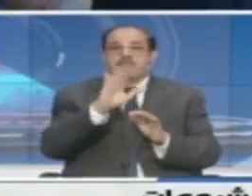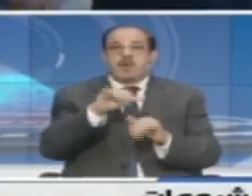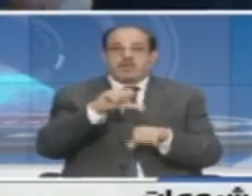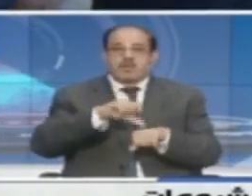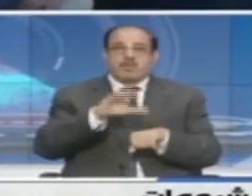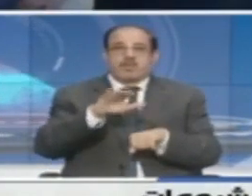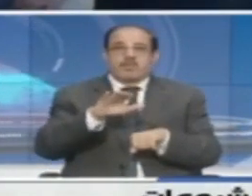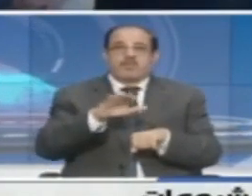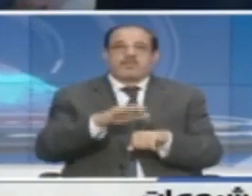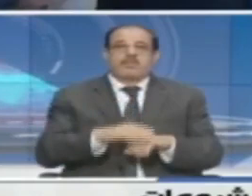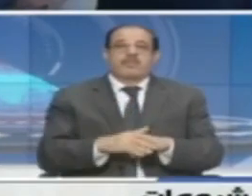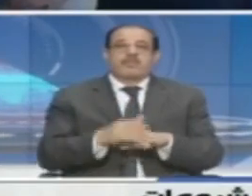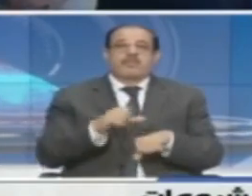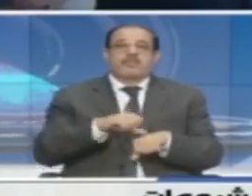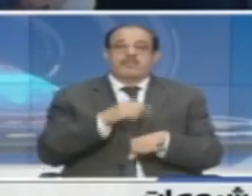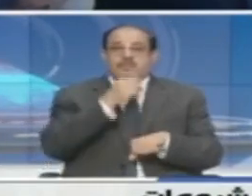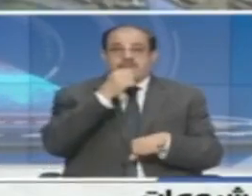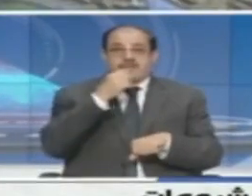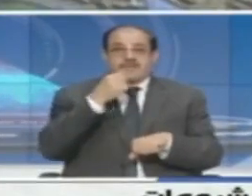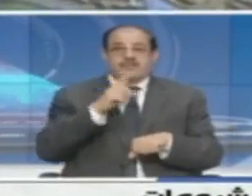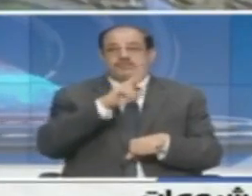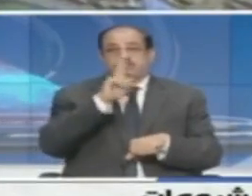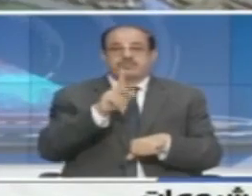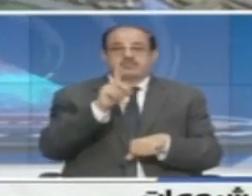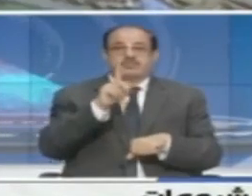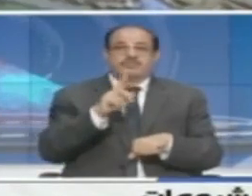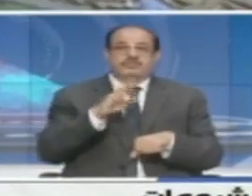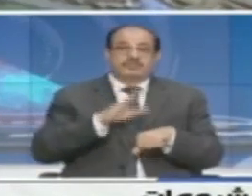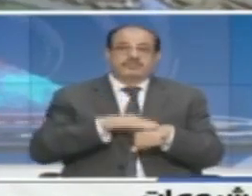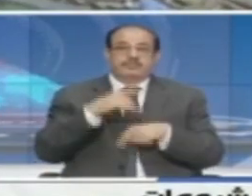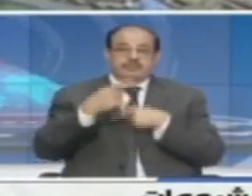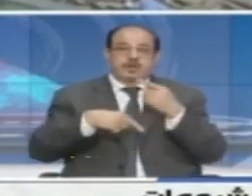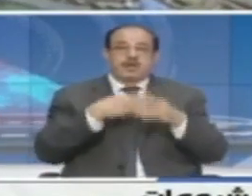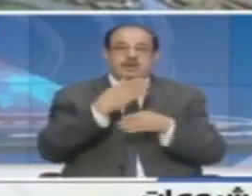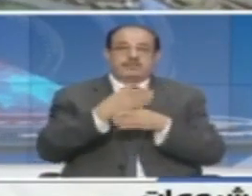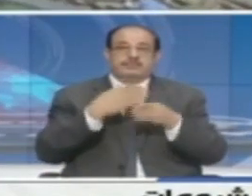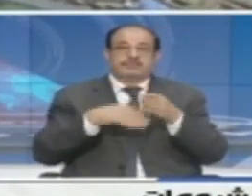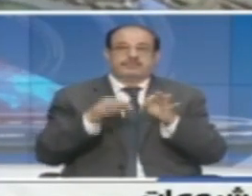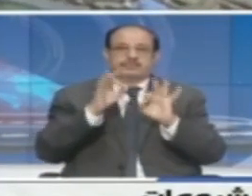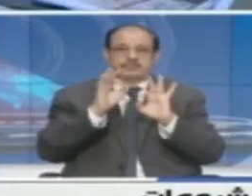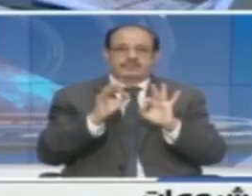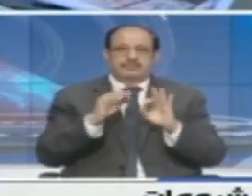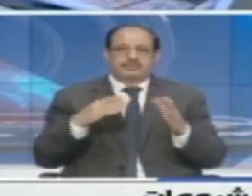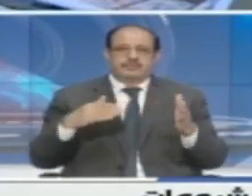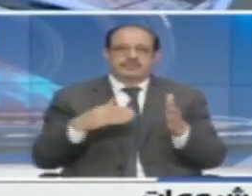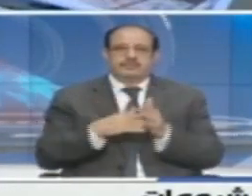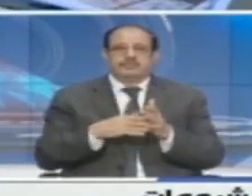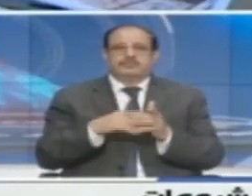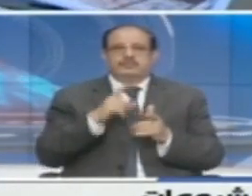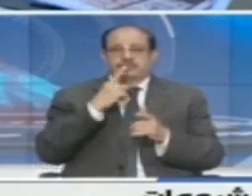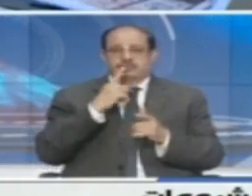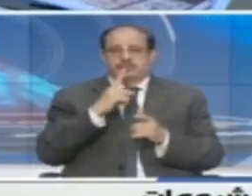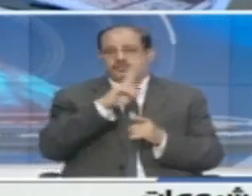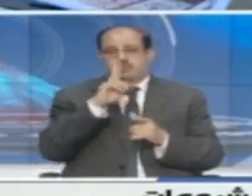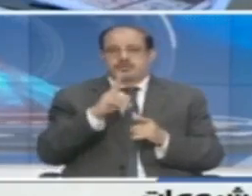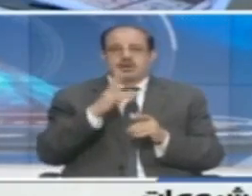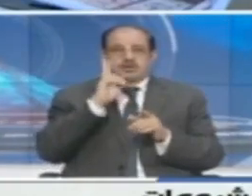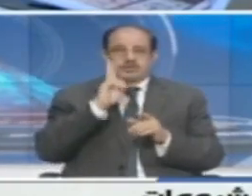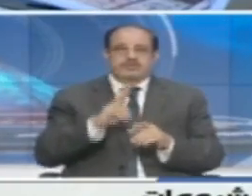في المنتصف. ان شاء الله احنا شغالين في مكوناتها، وبنهايه قبل نهايه العام تكون